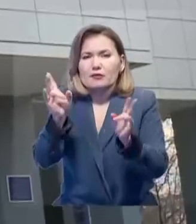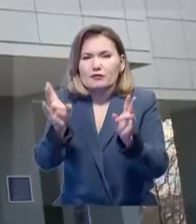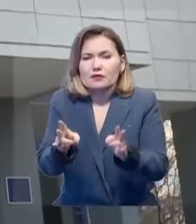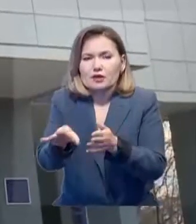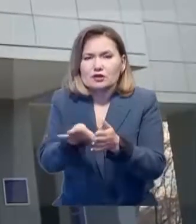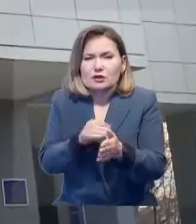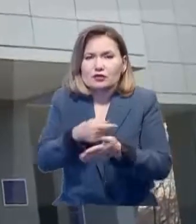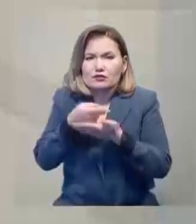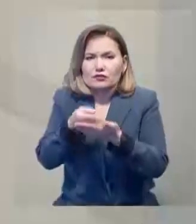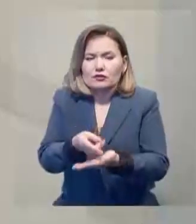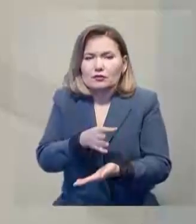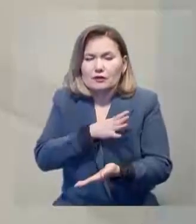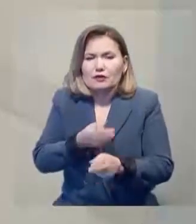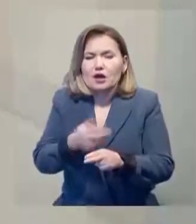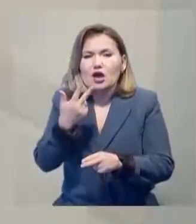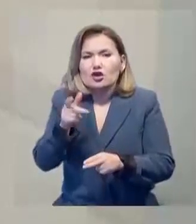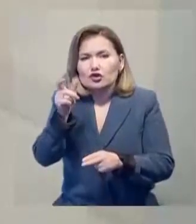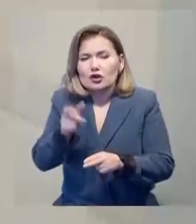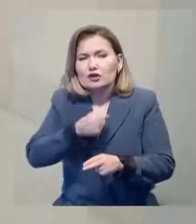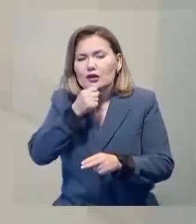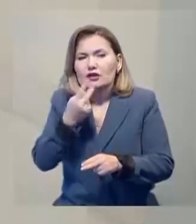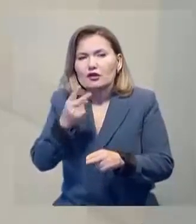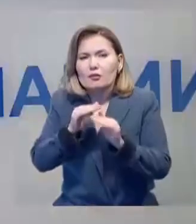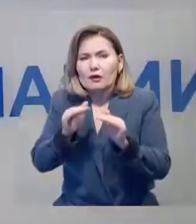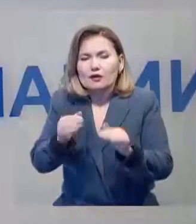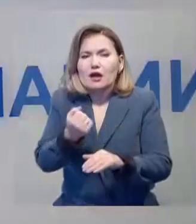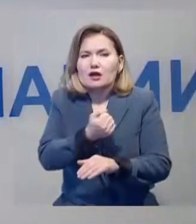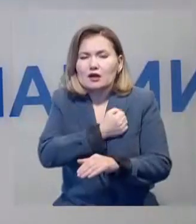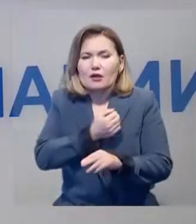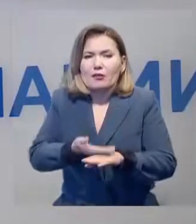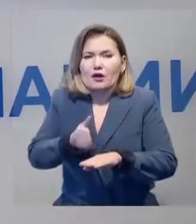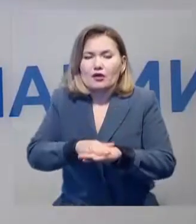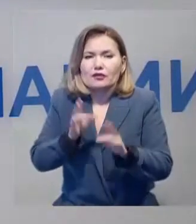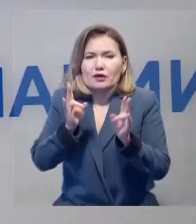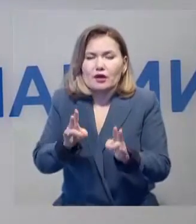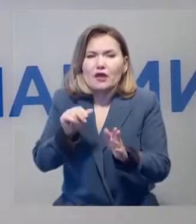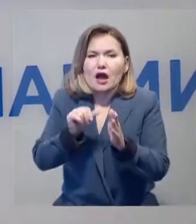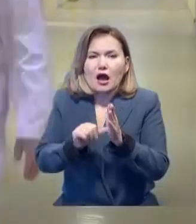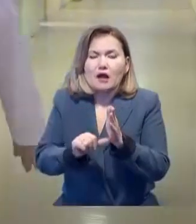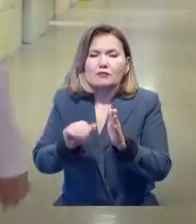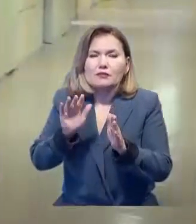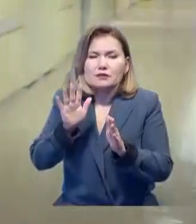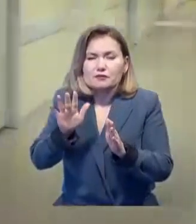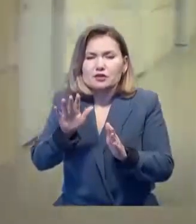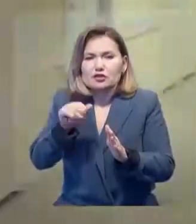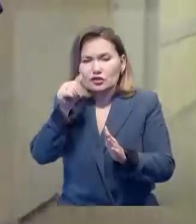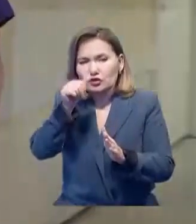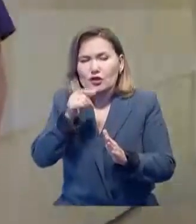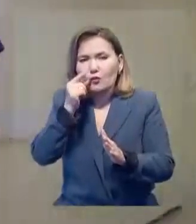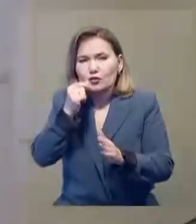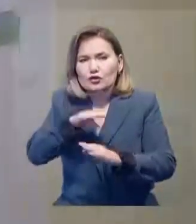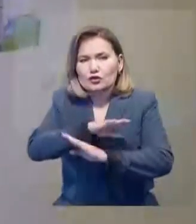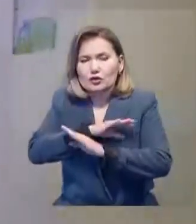облыстық ауруханаға жеткізілді. Оның үшеуі ересек, екеуі бала. Өкінішті сол ауыр күйіктен 1965 жылы туған ер адам бүгін көз жұмды.